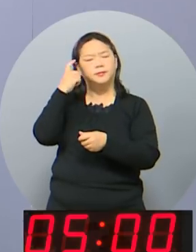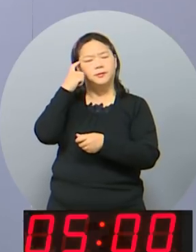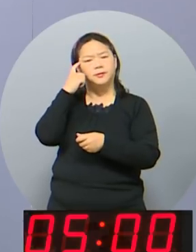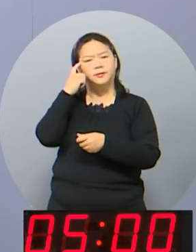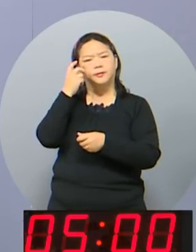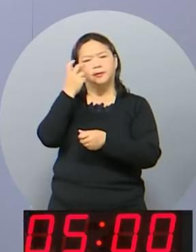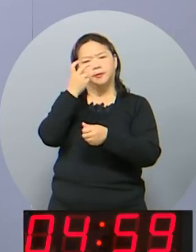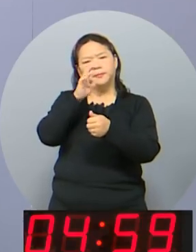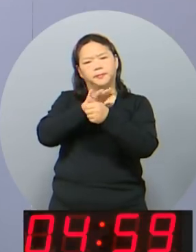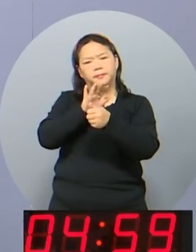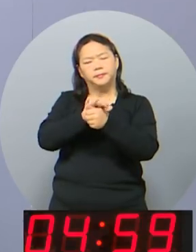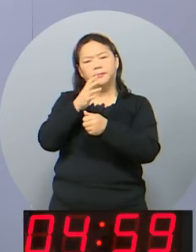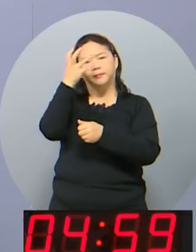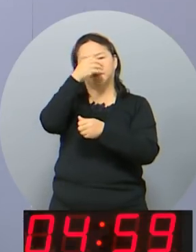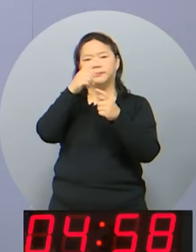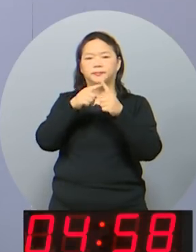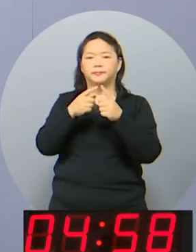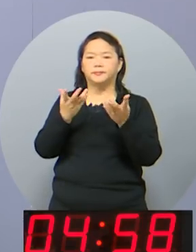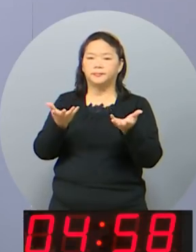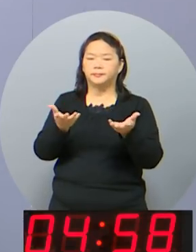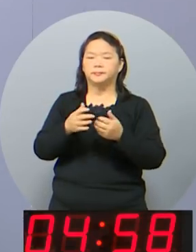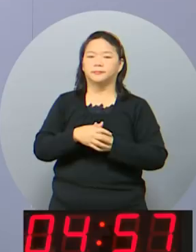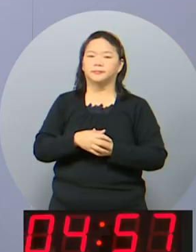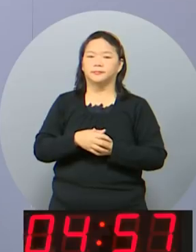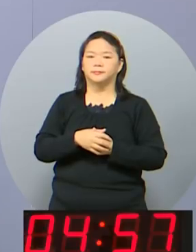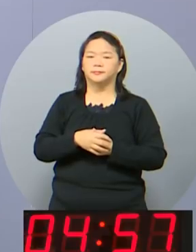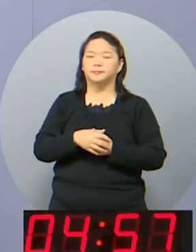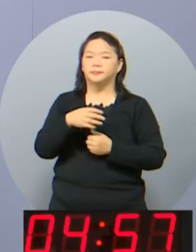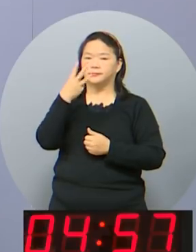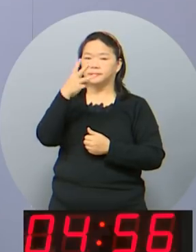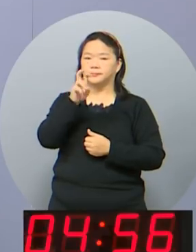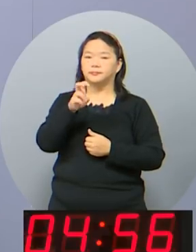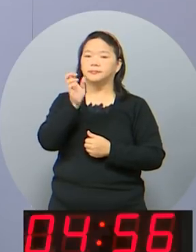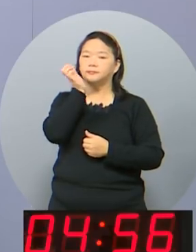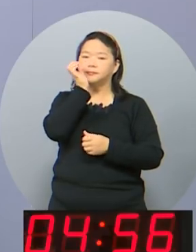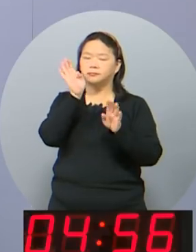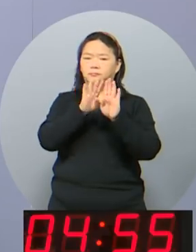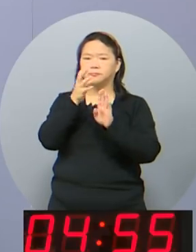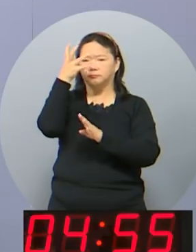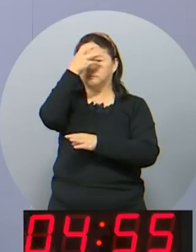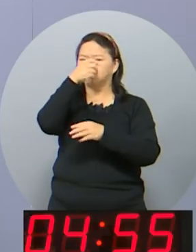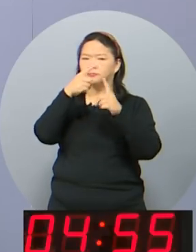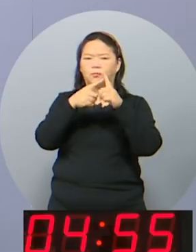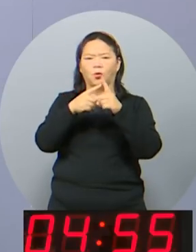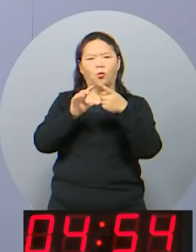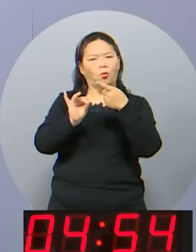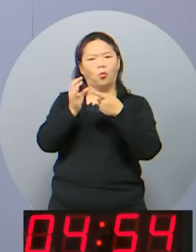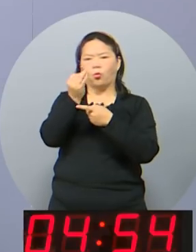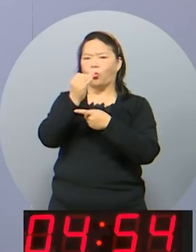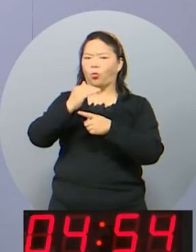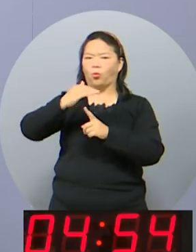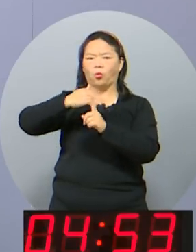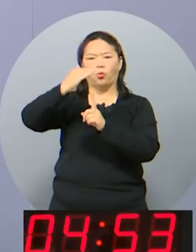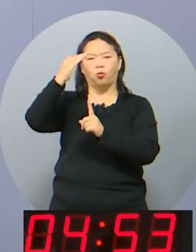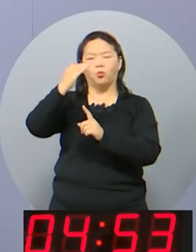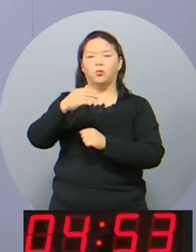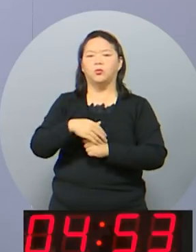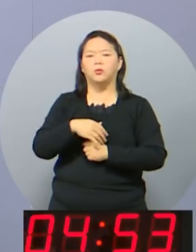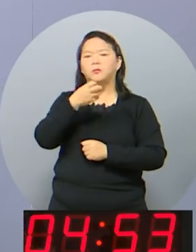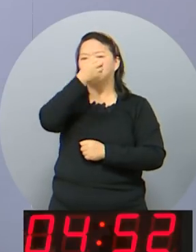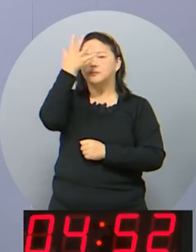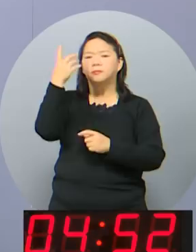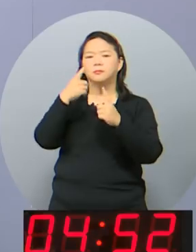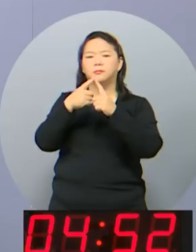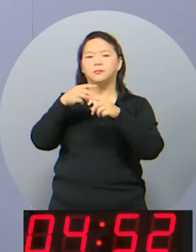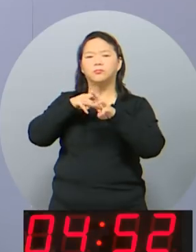照顾这些老人家，尤其是在三支石门地区的老人，他的比例非常高。那年轻人又